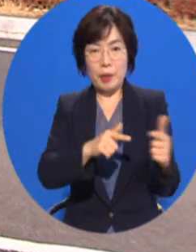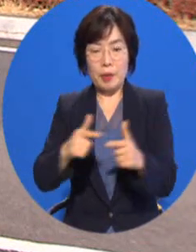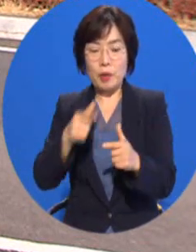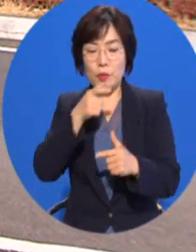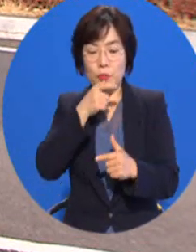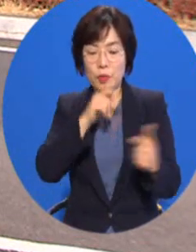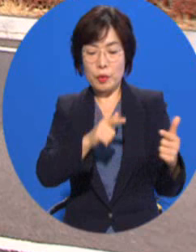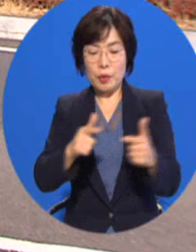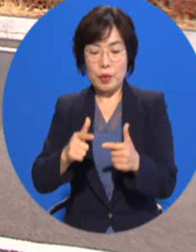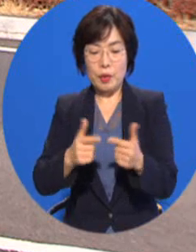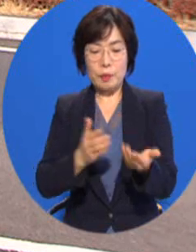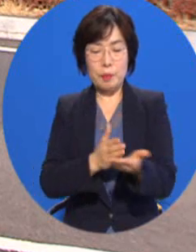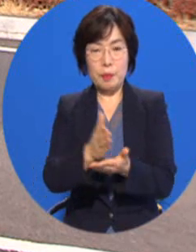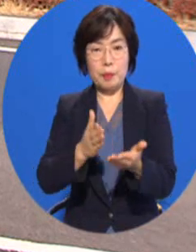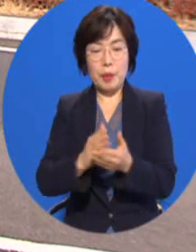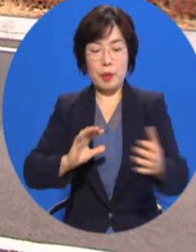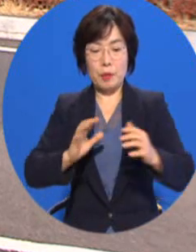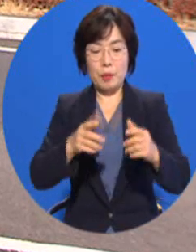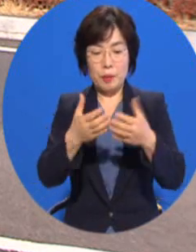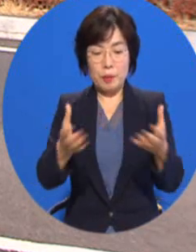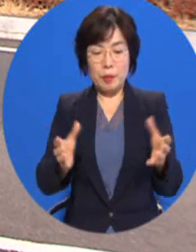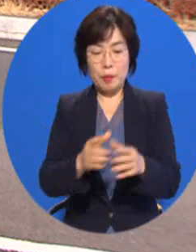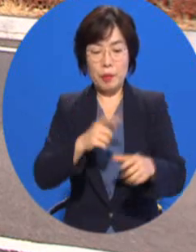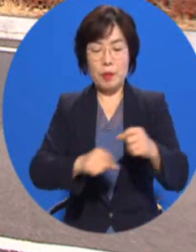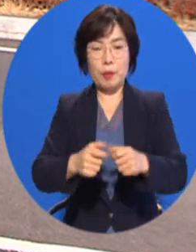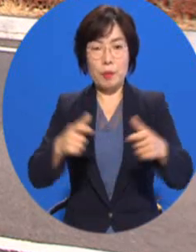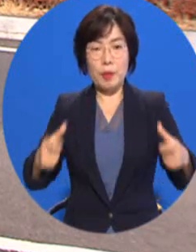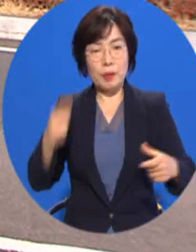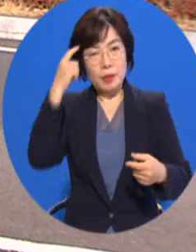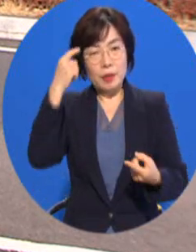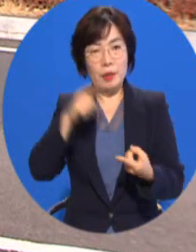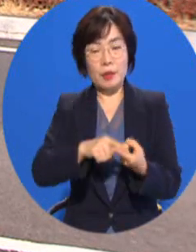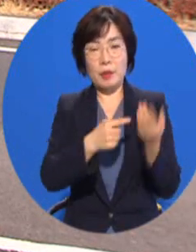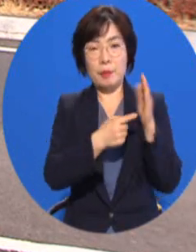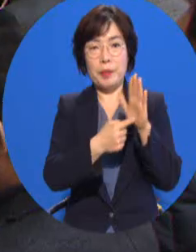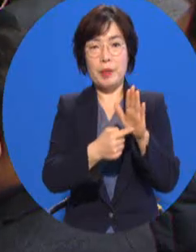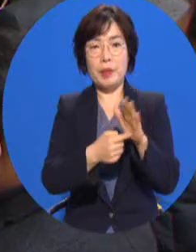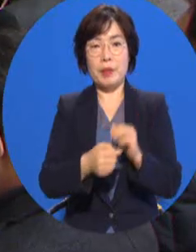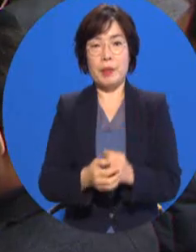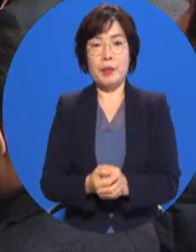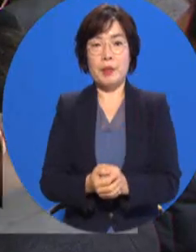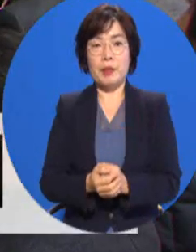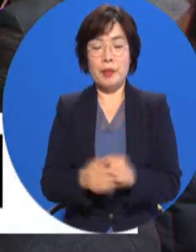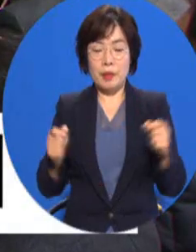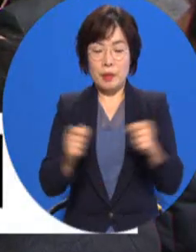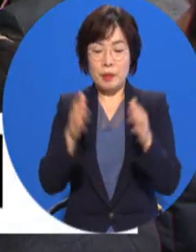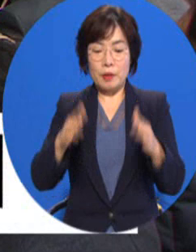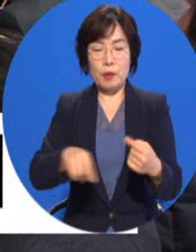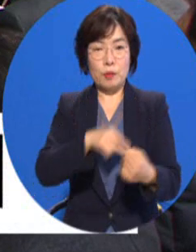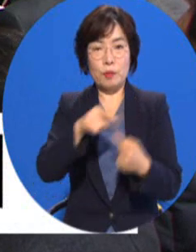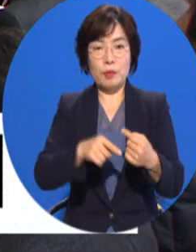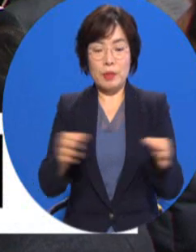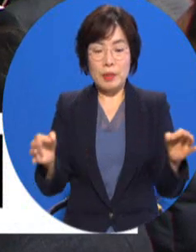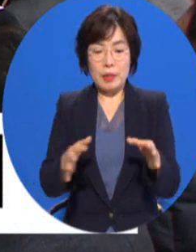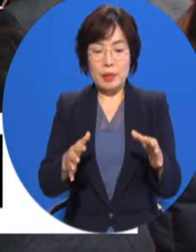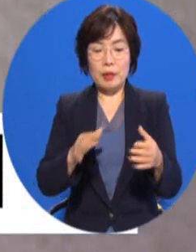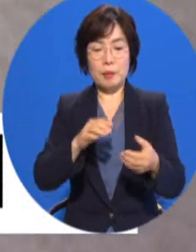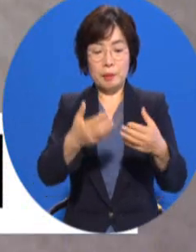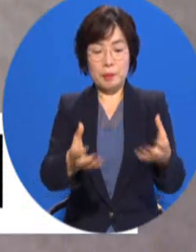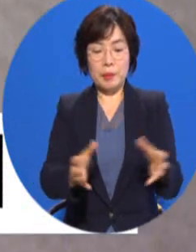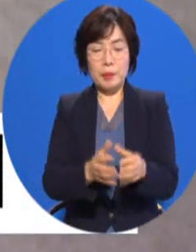등 다양한 분야까지 논의 기구를 확대해야 한다는 의견도 나오고 있습니다. 짧은 기간 운영되는 한시적인 기구이다